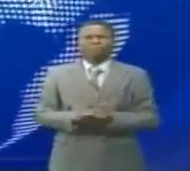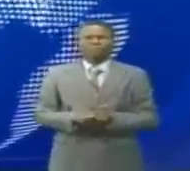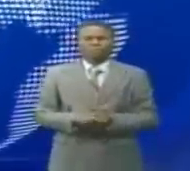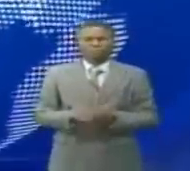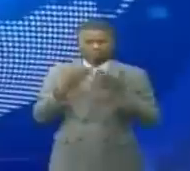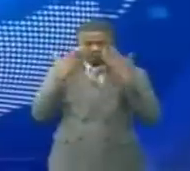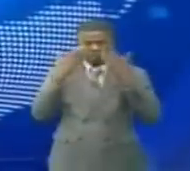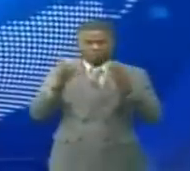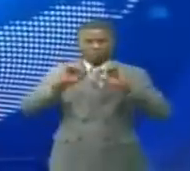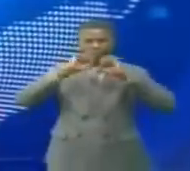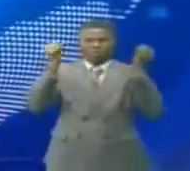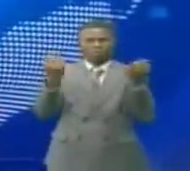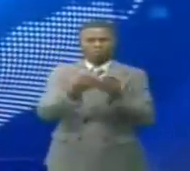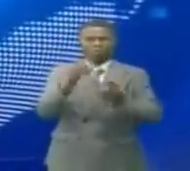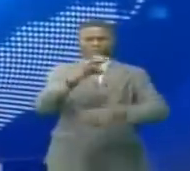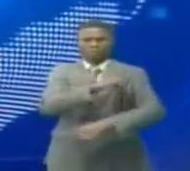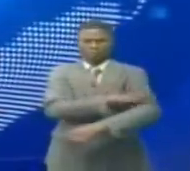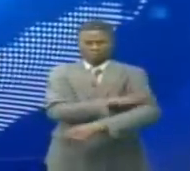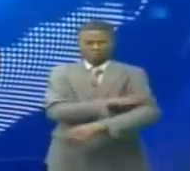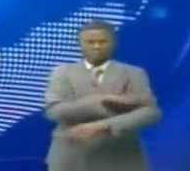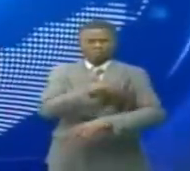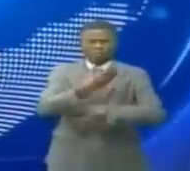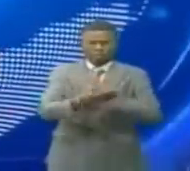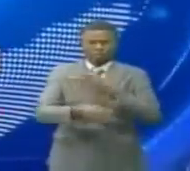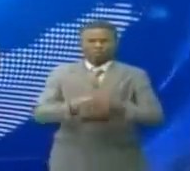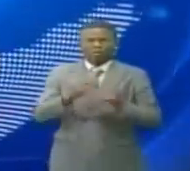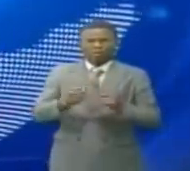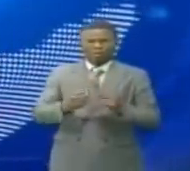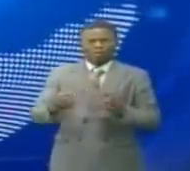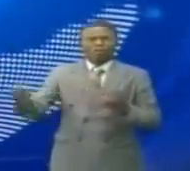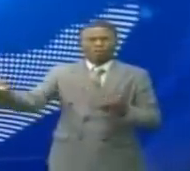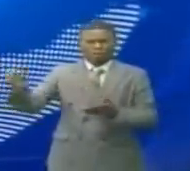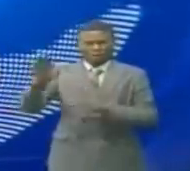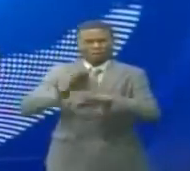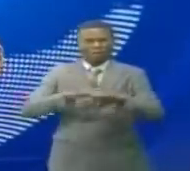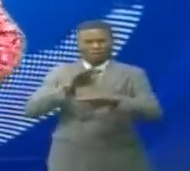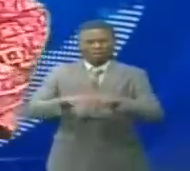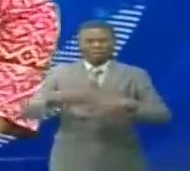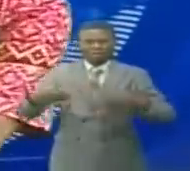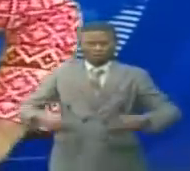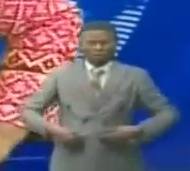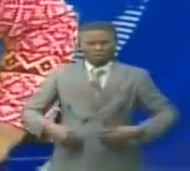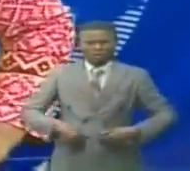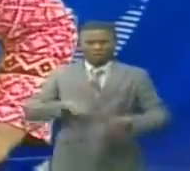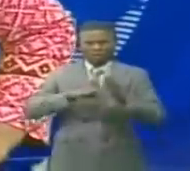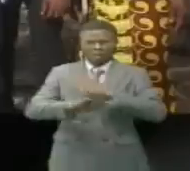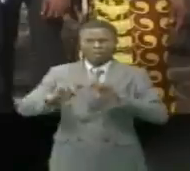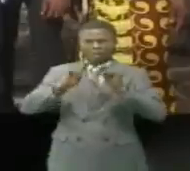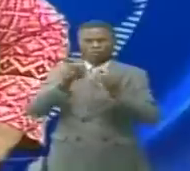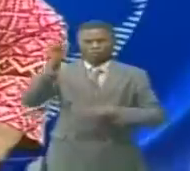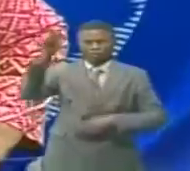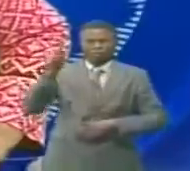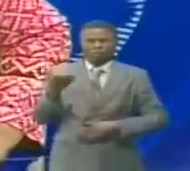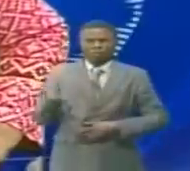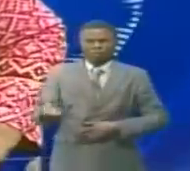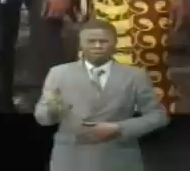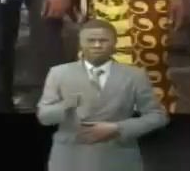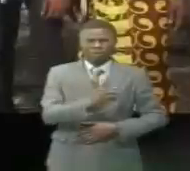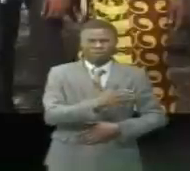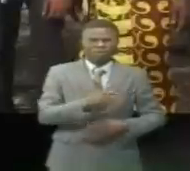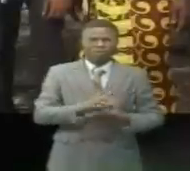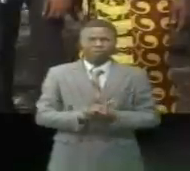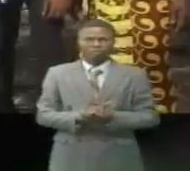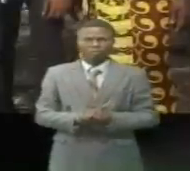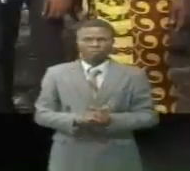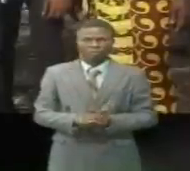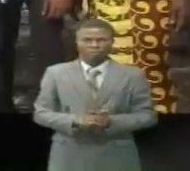Voilà, et la société civile mobilise les jeunes à s'enrôler massivement. Voilà. Le mouvement citoyen Kepi